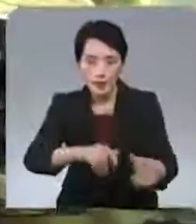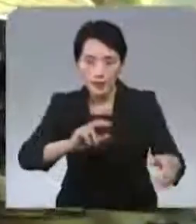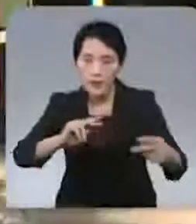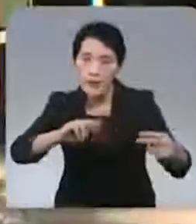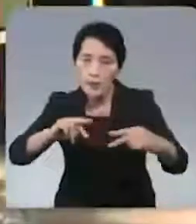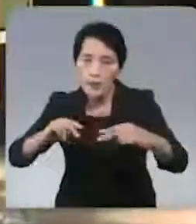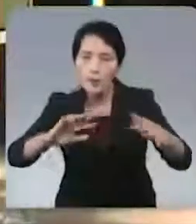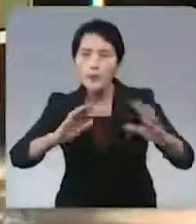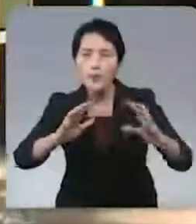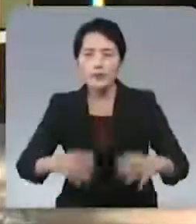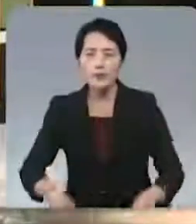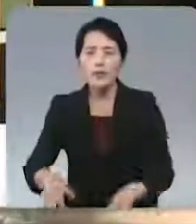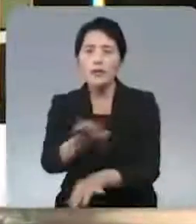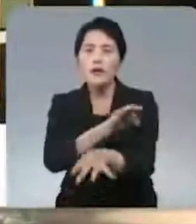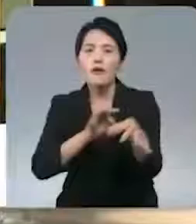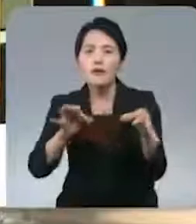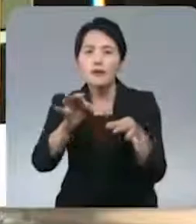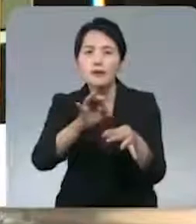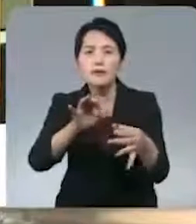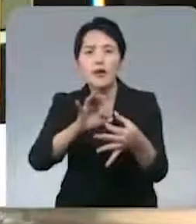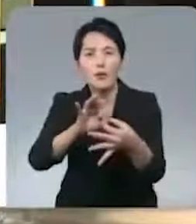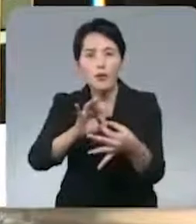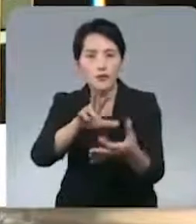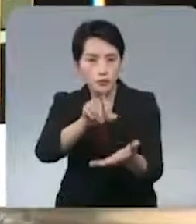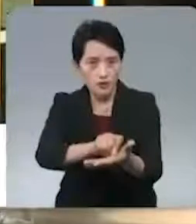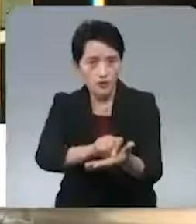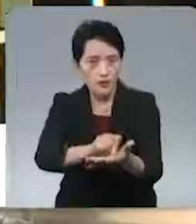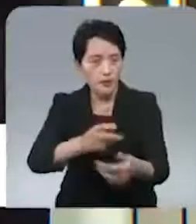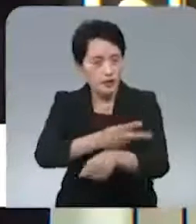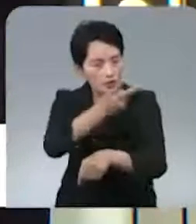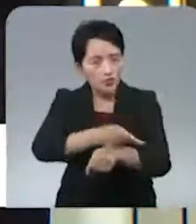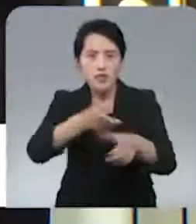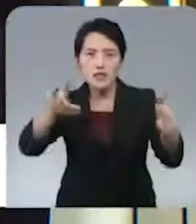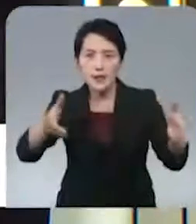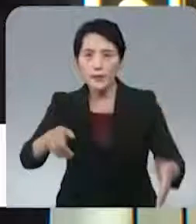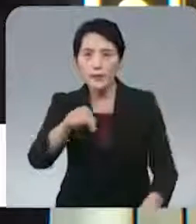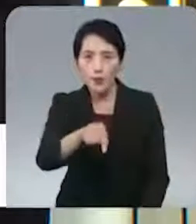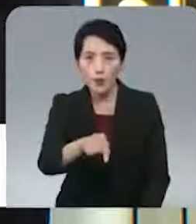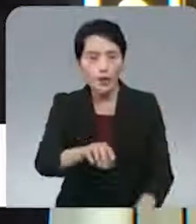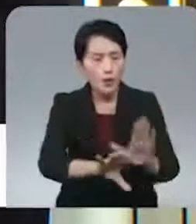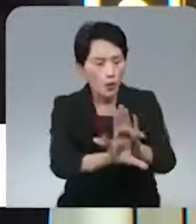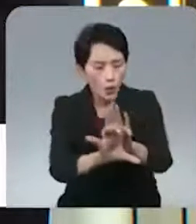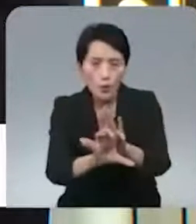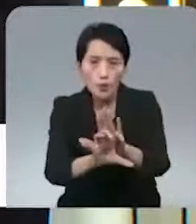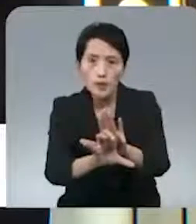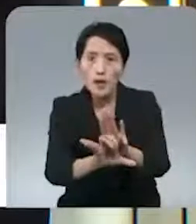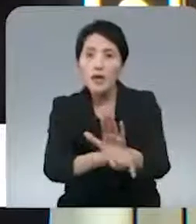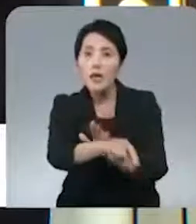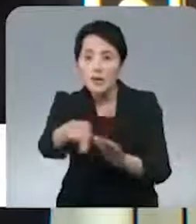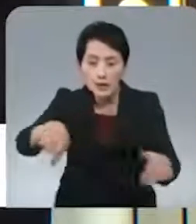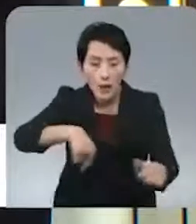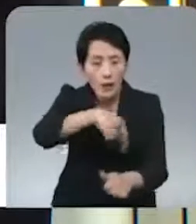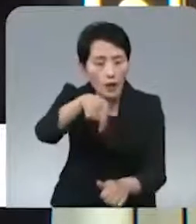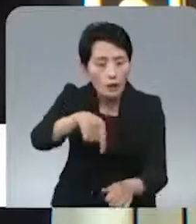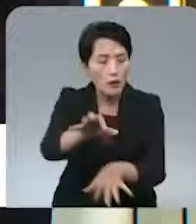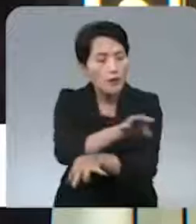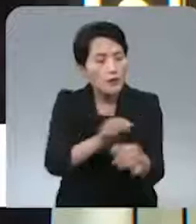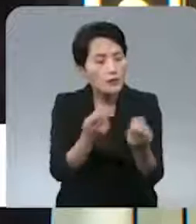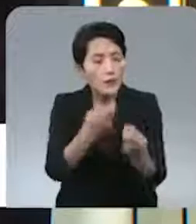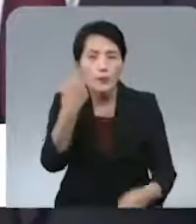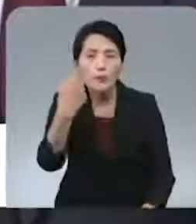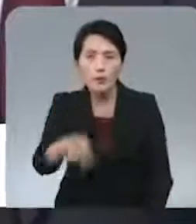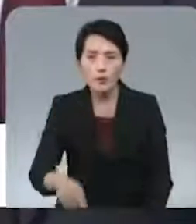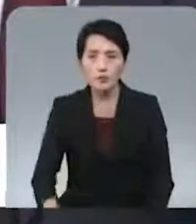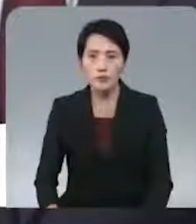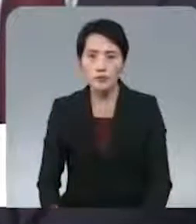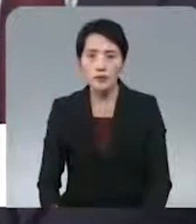候选人安哲秀于21日晚8时参加由中央选举管理委员会主办的电视辩论会。这是四名